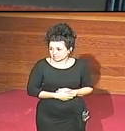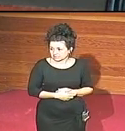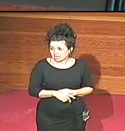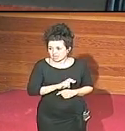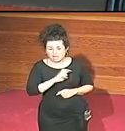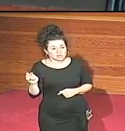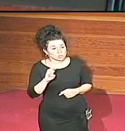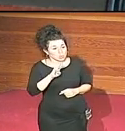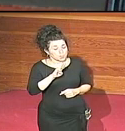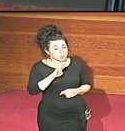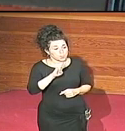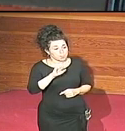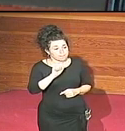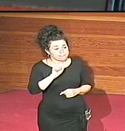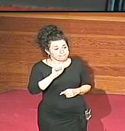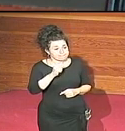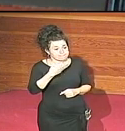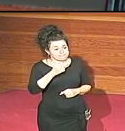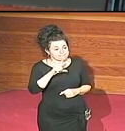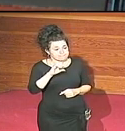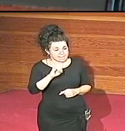bai. Bueno, Pabloren kasua